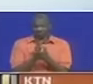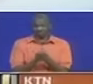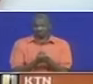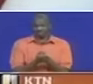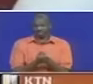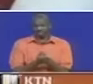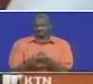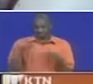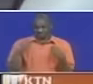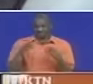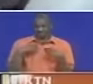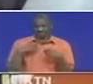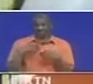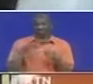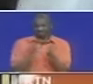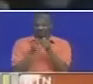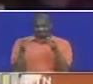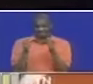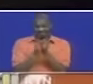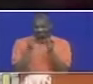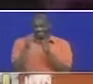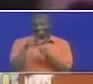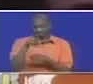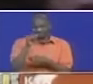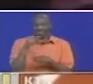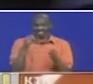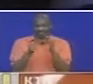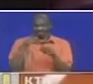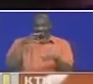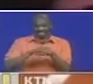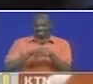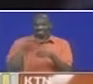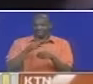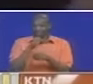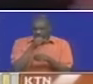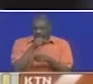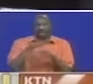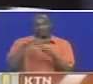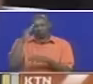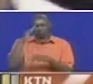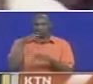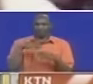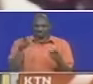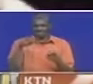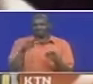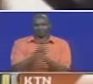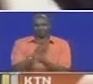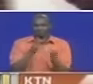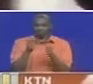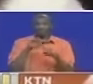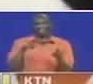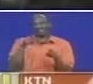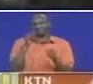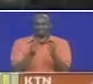Jumla ya madereva 15 walishikwa baada ya kifaa kuonyesha kwamba walilewa chopi kiasi kwamba hawakustahili